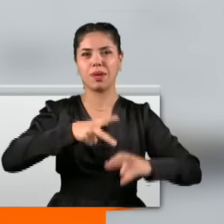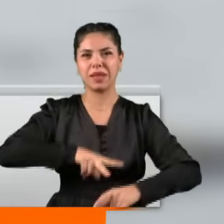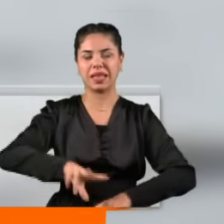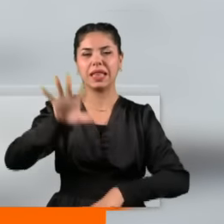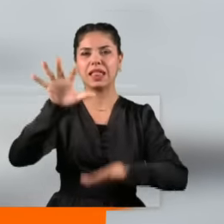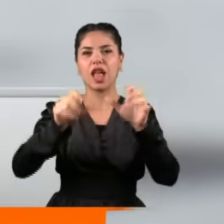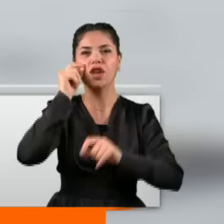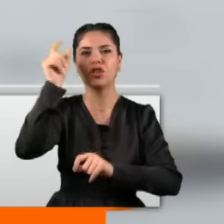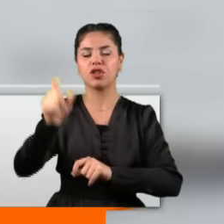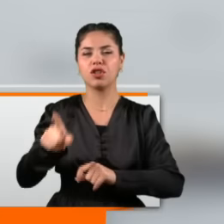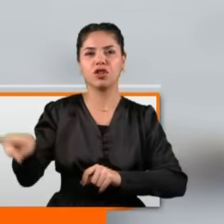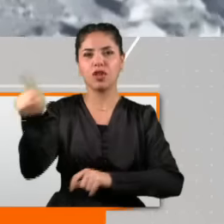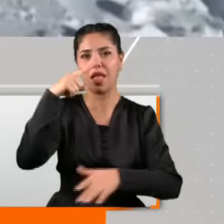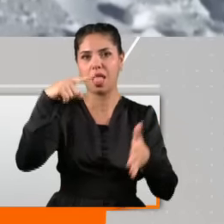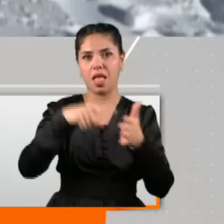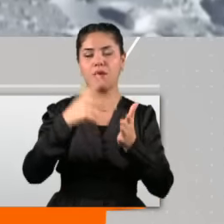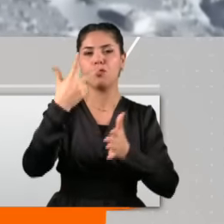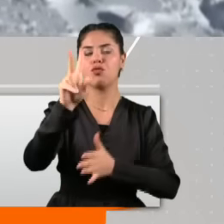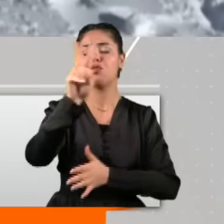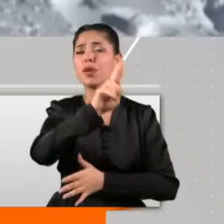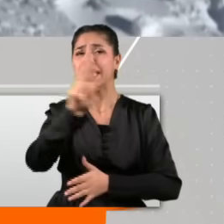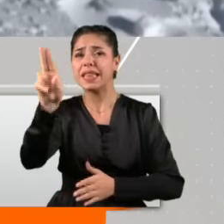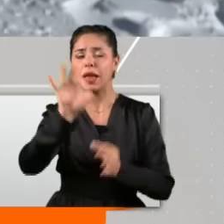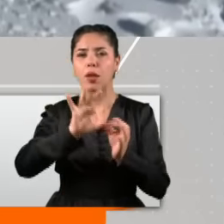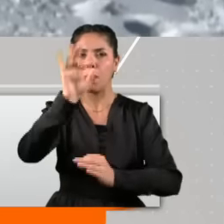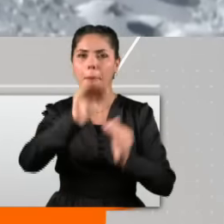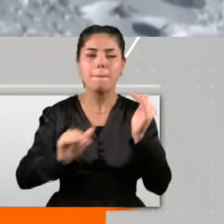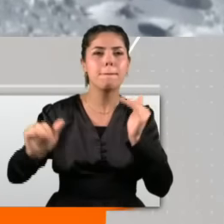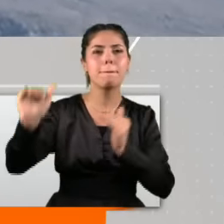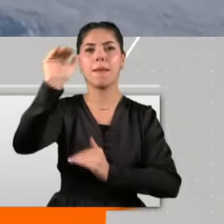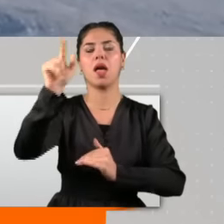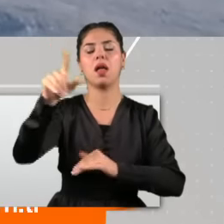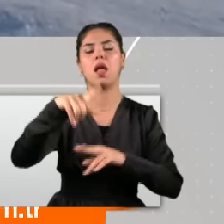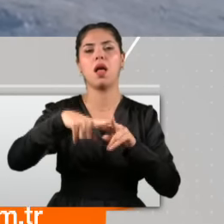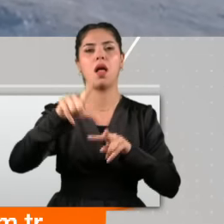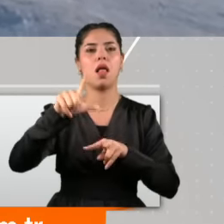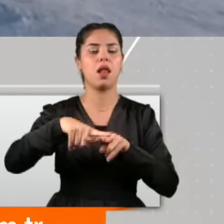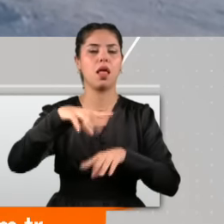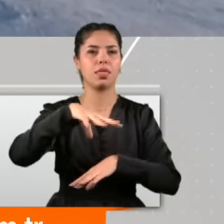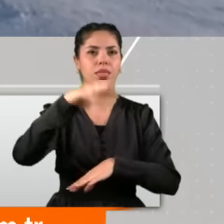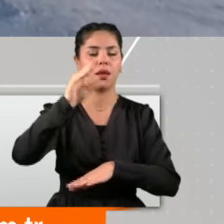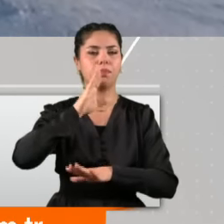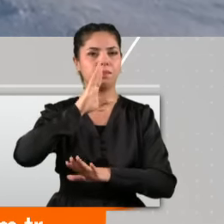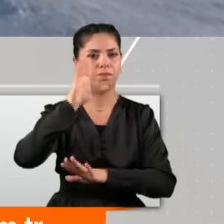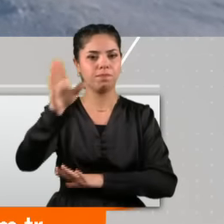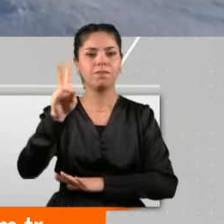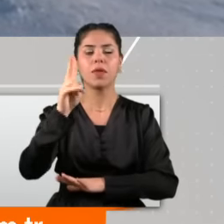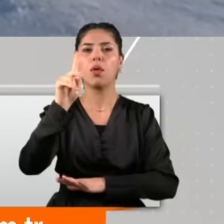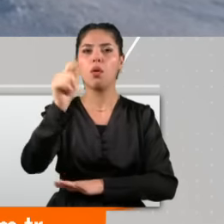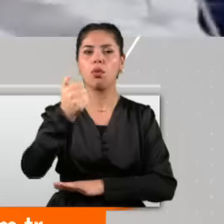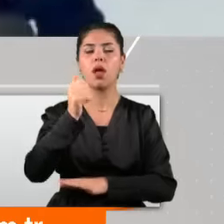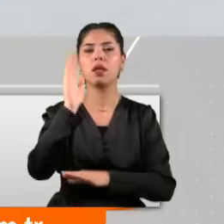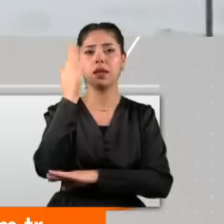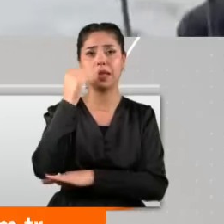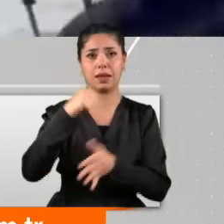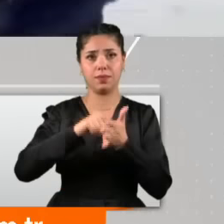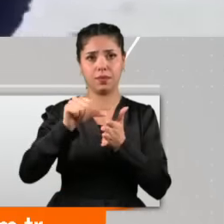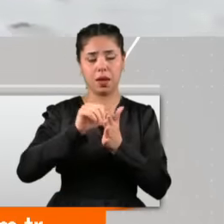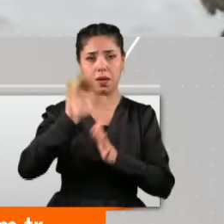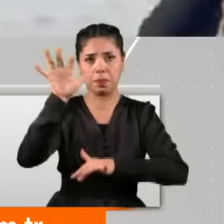dağcıların hedefinde 3700 metre yükseklikteki Ala Dağlar vardı. 16 Kasım'da tırmanışa geçen ikilinin 2 gün sonra geri